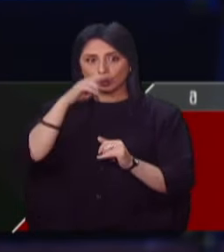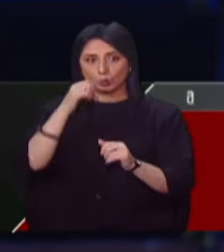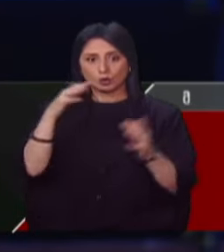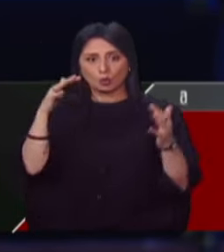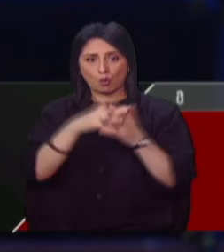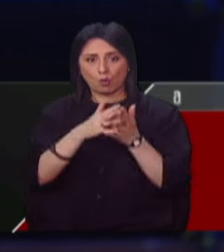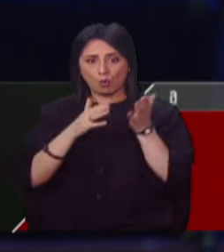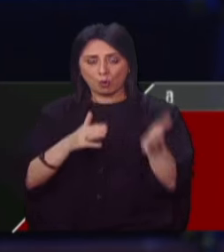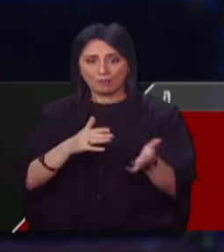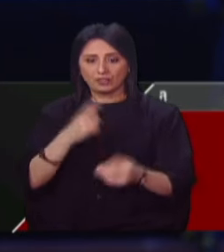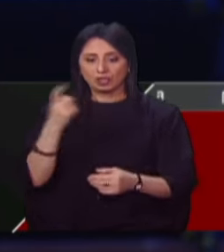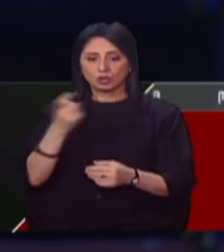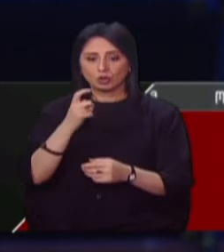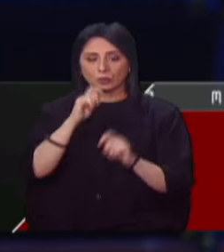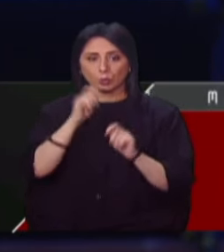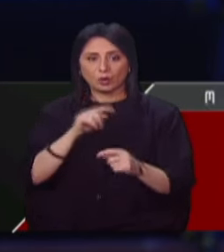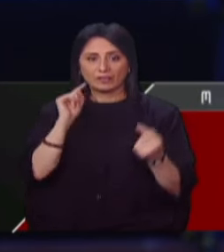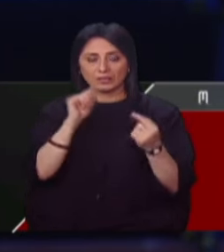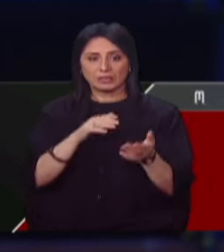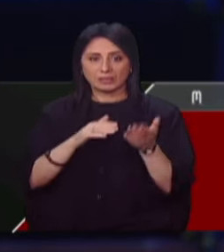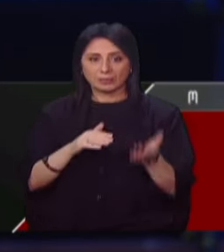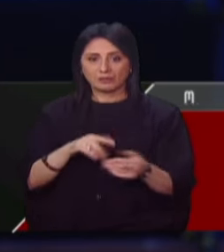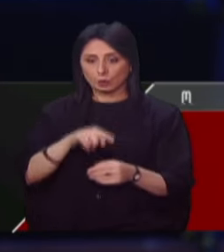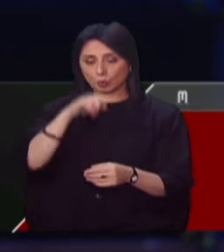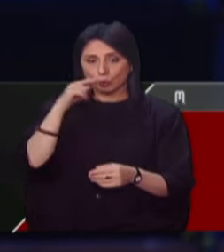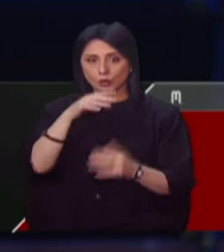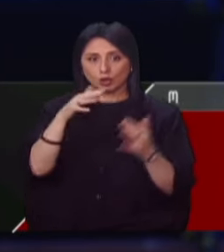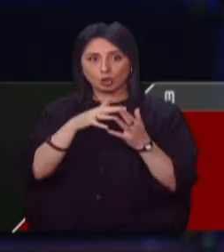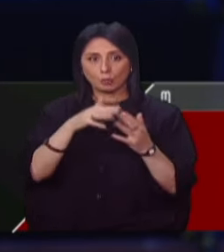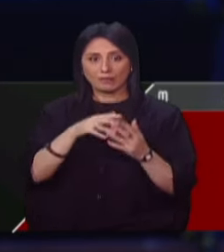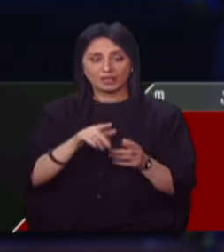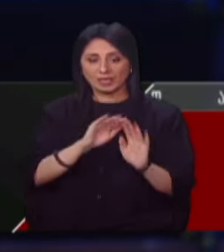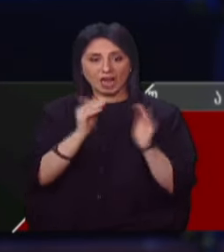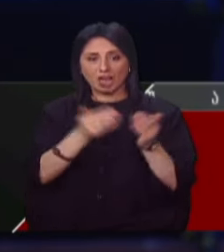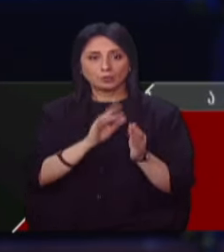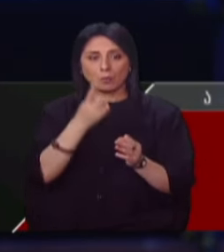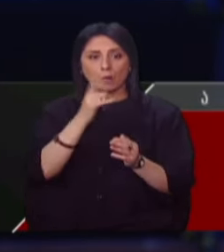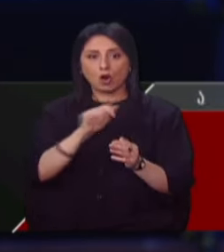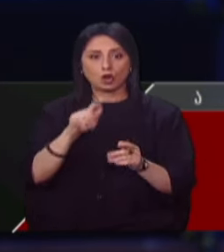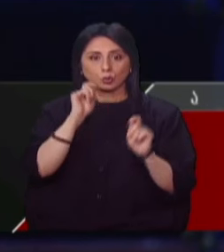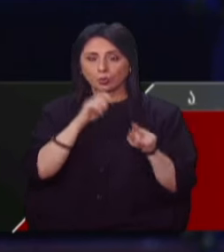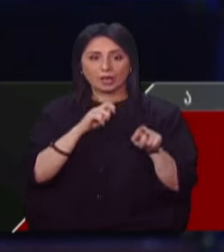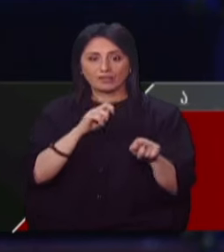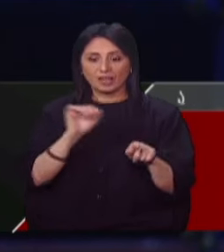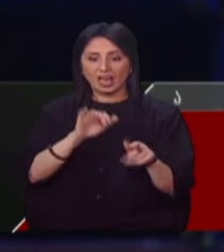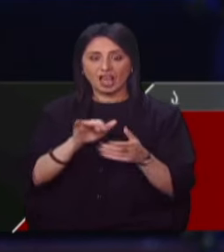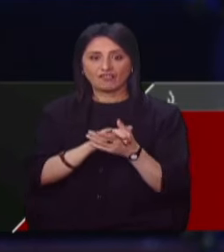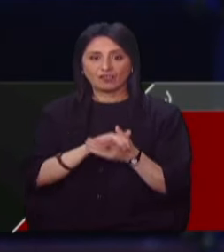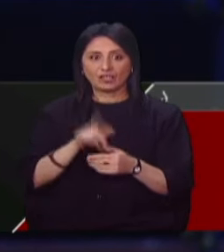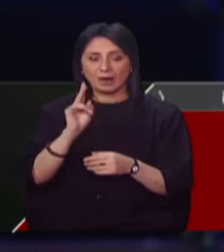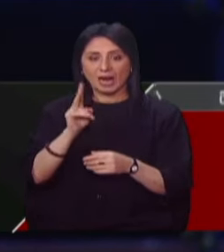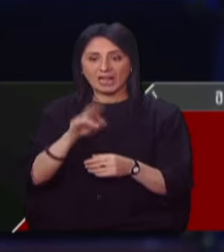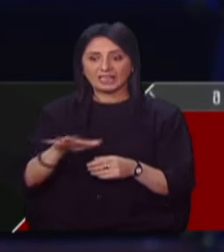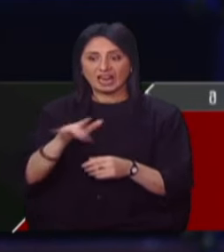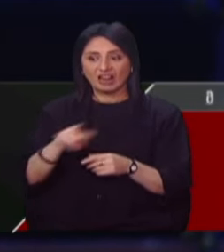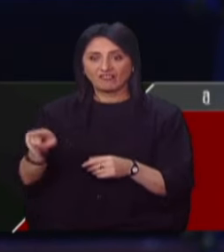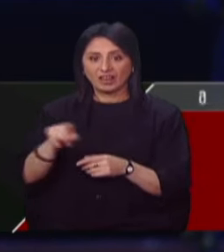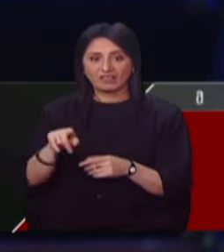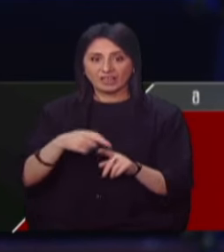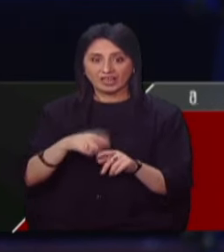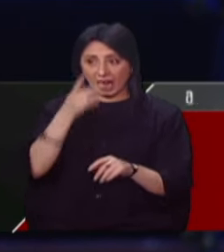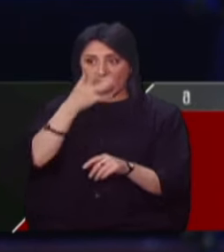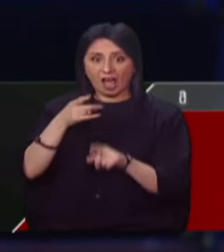აწარმოებს ომს სუვერენული უკრაინის წინააღმდეგ და რუსეთის ომი არ შემოიფარგლება მხოლოდ უკრაინით. ევროკავშირი, მისი კანდიდატი ქვეყნები და